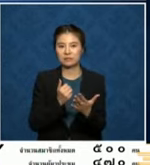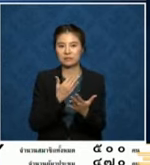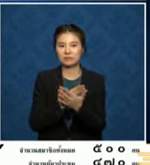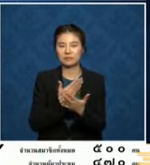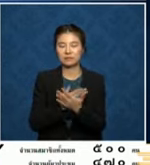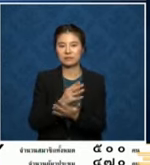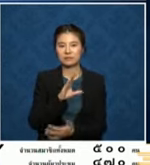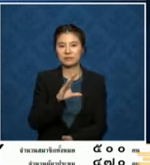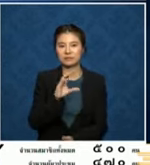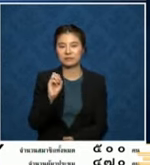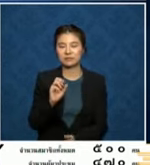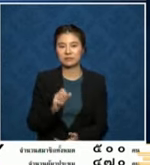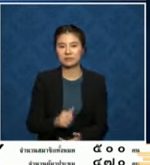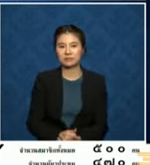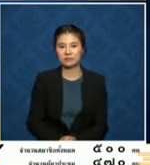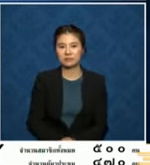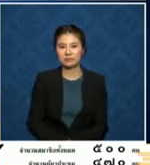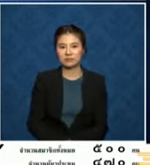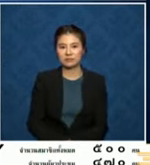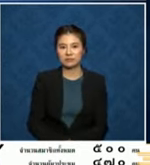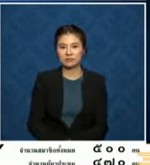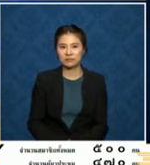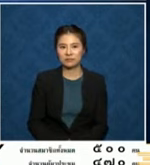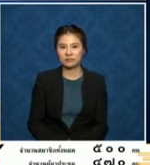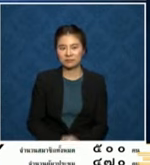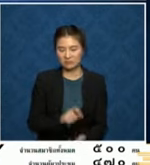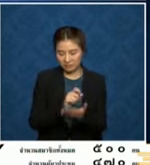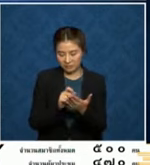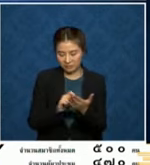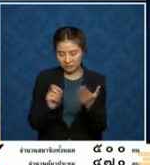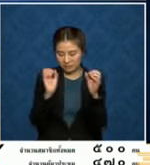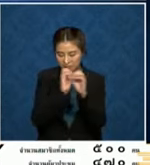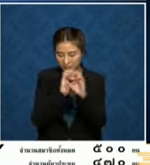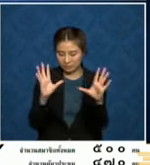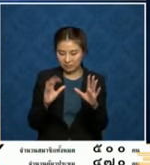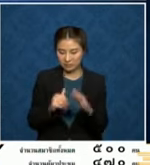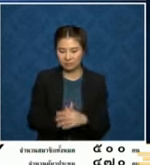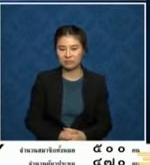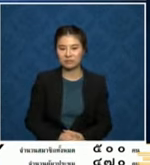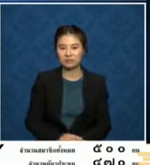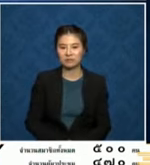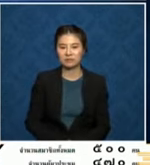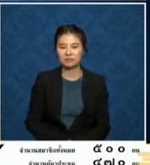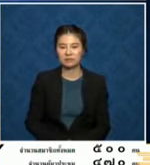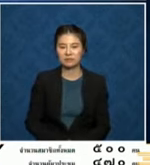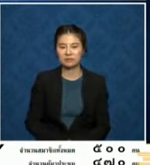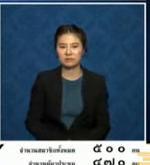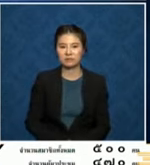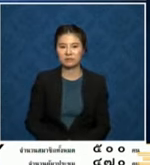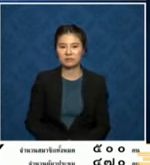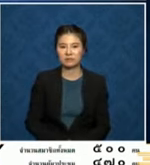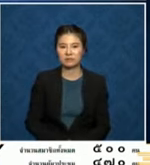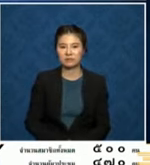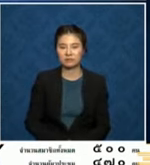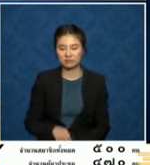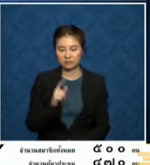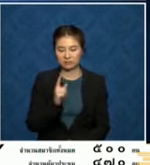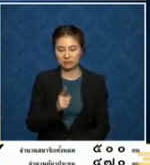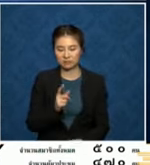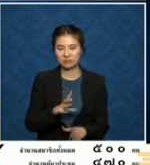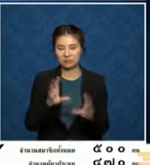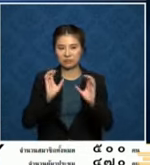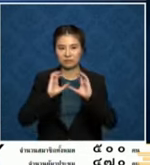เงินหลวงนะครับบาท2บาท ก็ต้องตรงนะครับเพราะฉะนั้น2รายการนี้ตัวแทนของทางรัฐบาลจะ